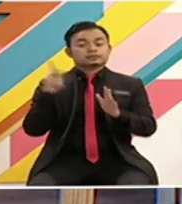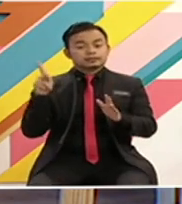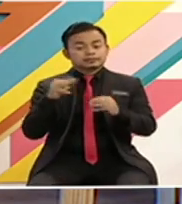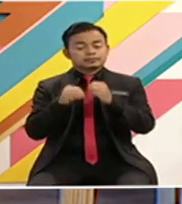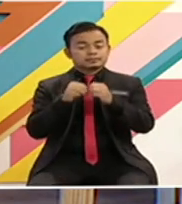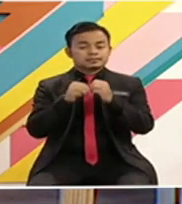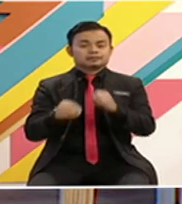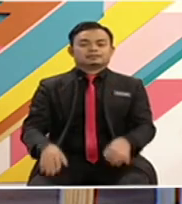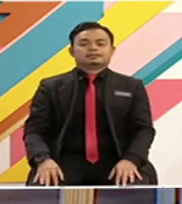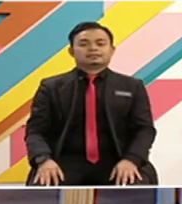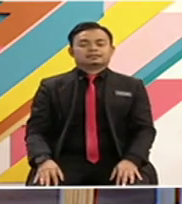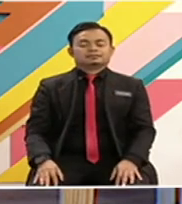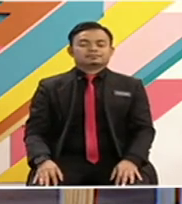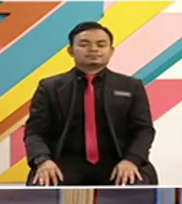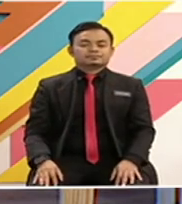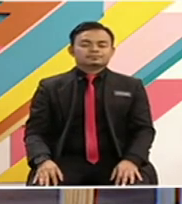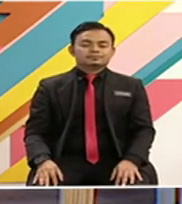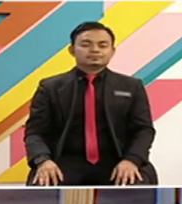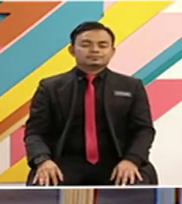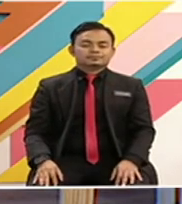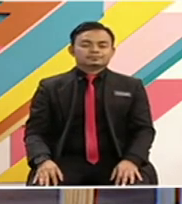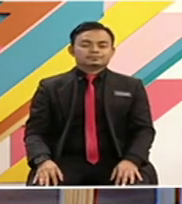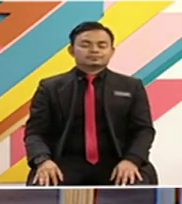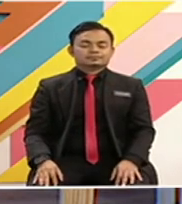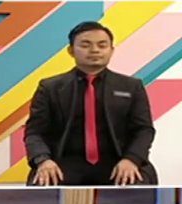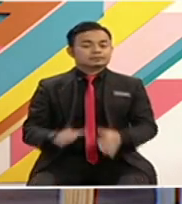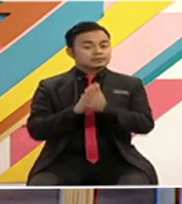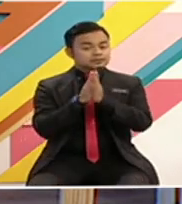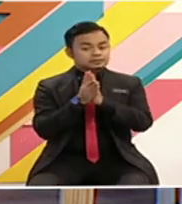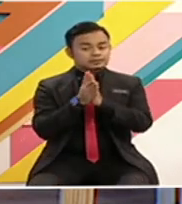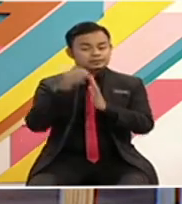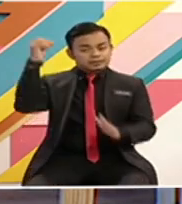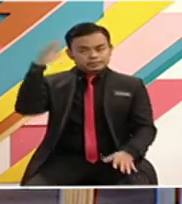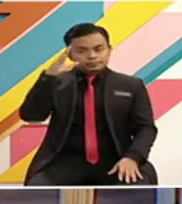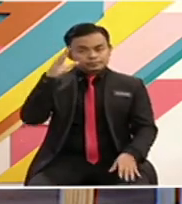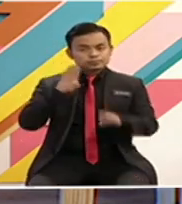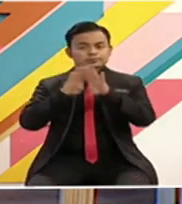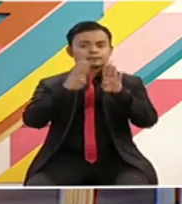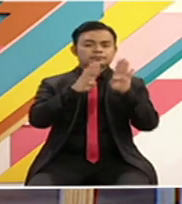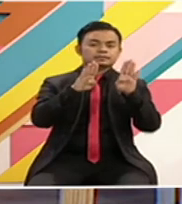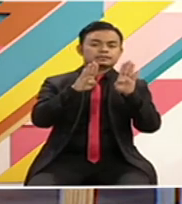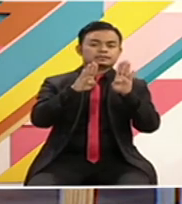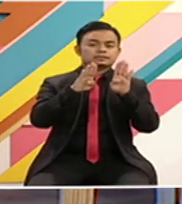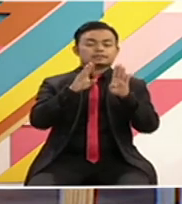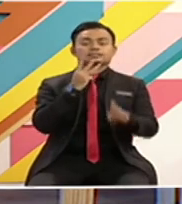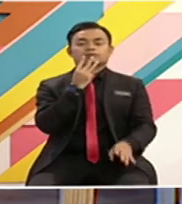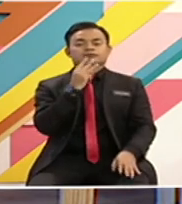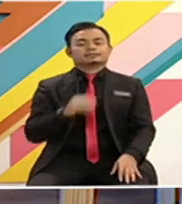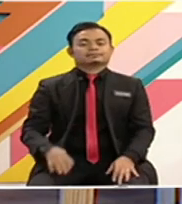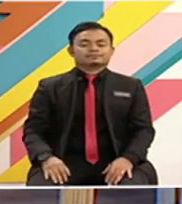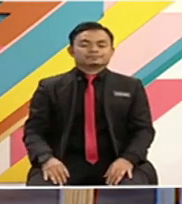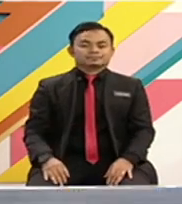puisi Ratu lebih kurang sama buat musik tepatnya lampu isyarat tuh warnanya kontra berbeda antara satu sama lain dan nampak jelas